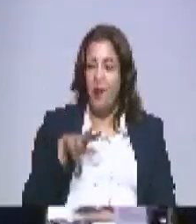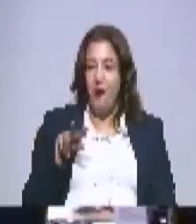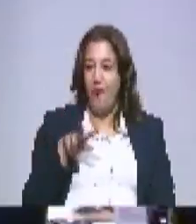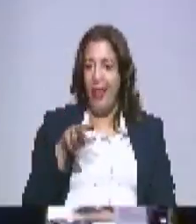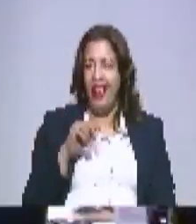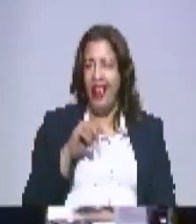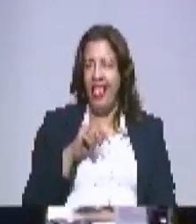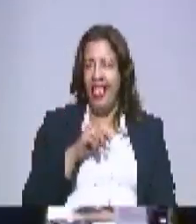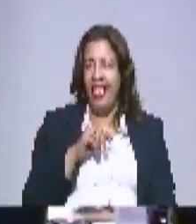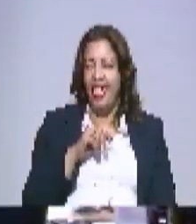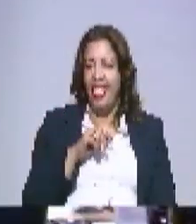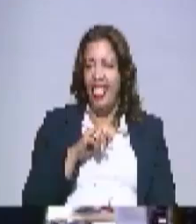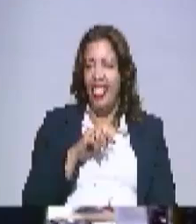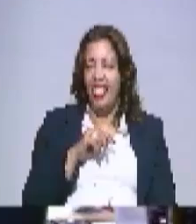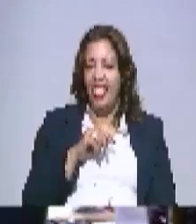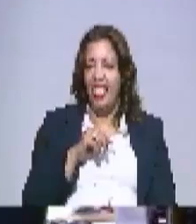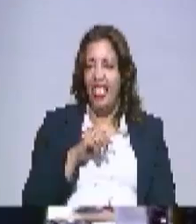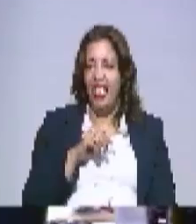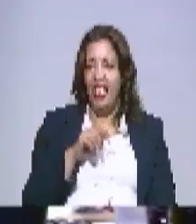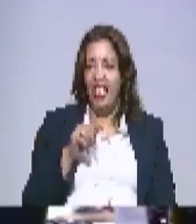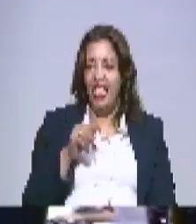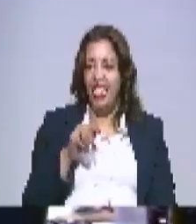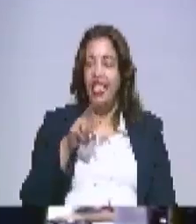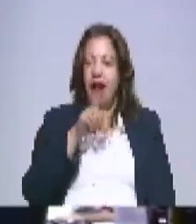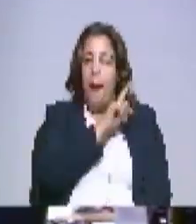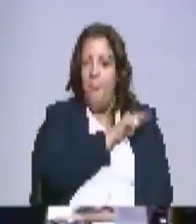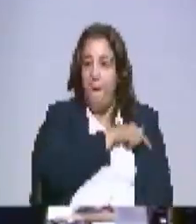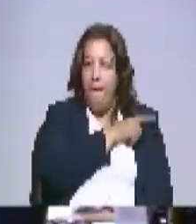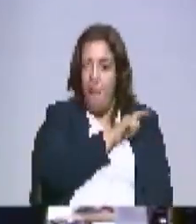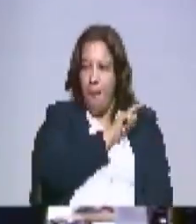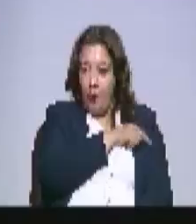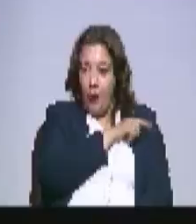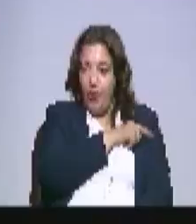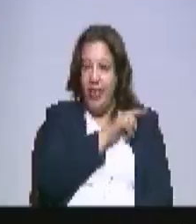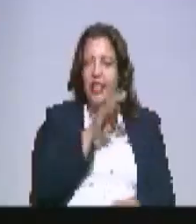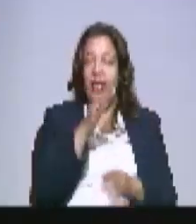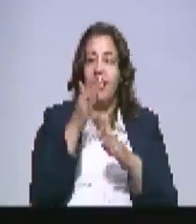بسله. خلاص كده، هناخد معانا بقى حبايه البطاطس اللي احنا قطعناها.